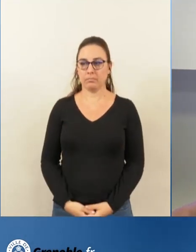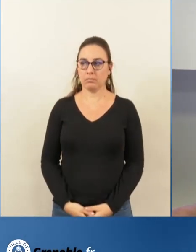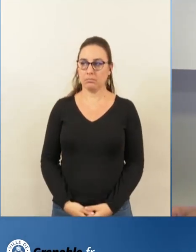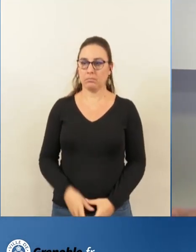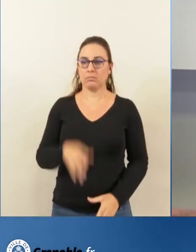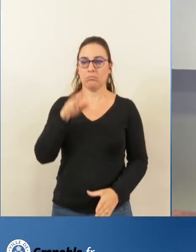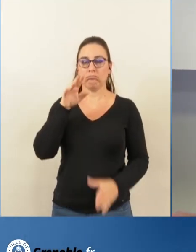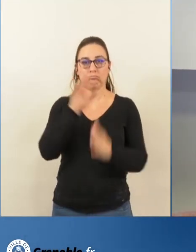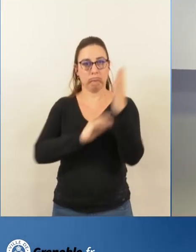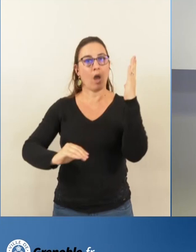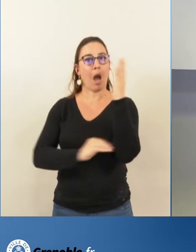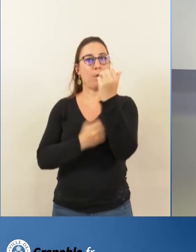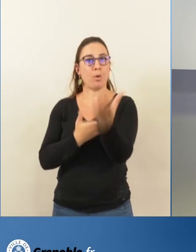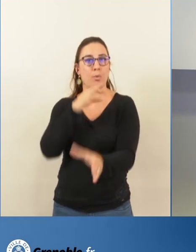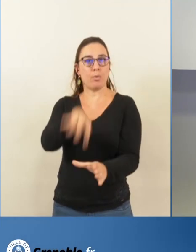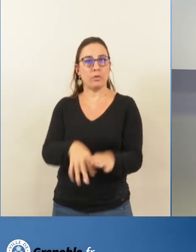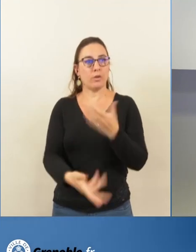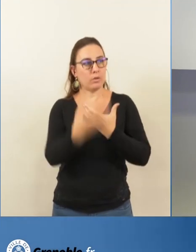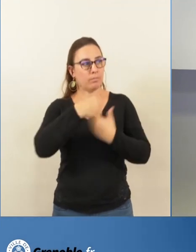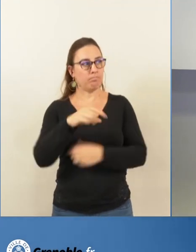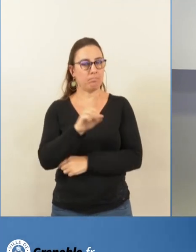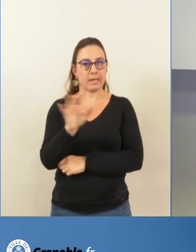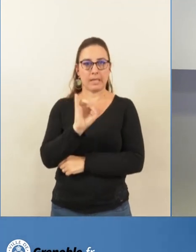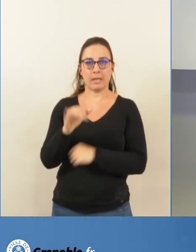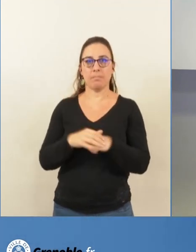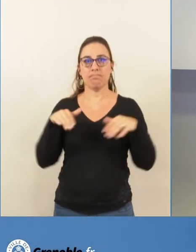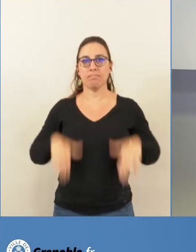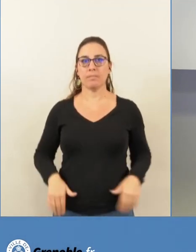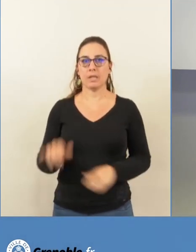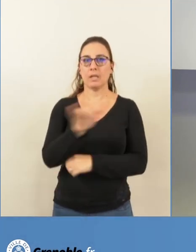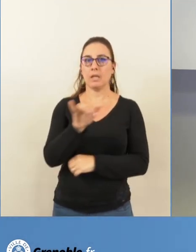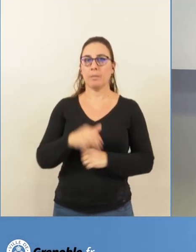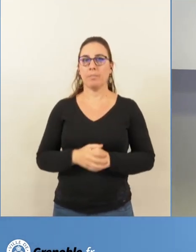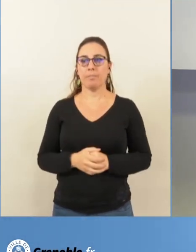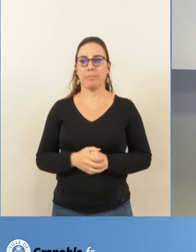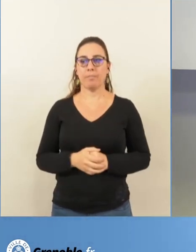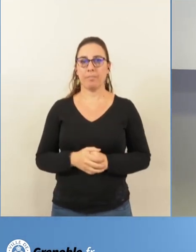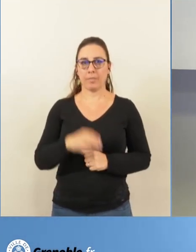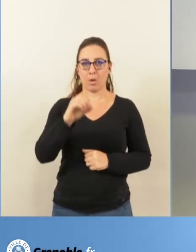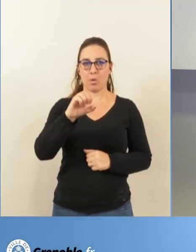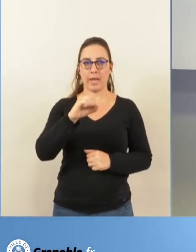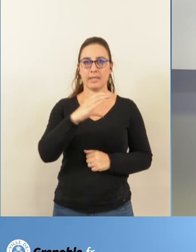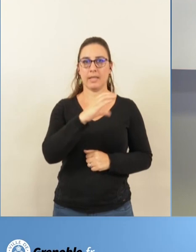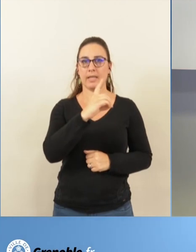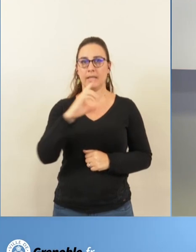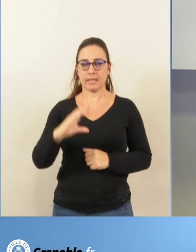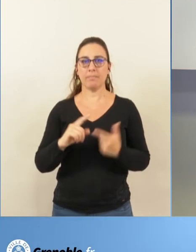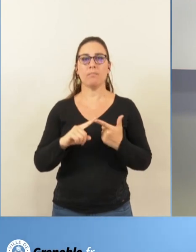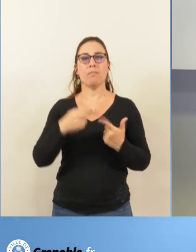l'amendement aux voix qui ne prend pas par au vote qui s'abstient au scddc